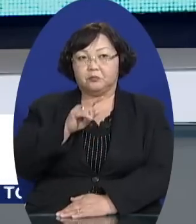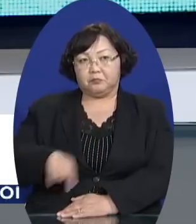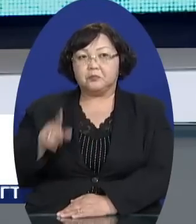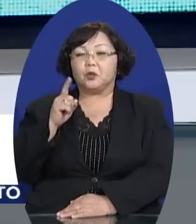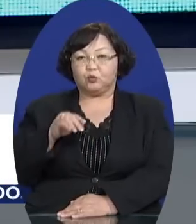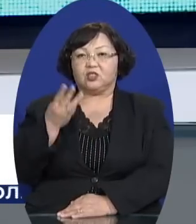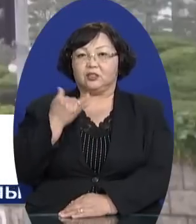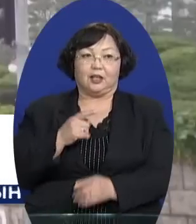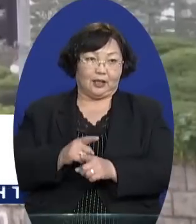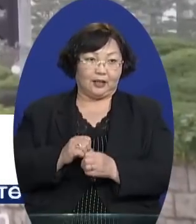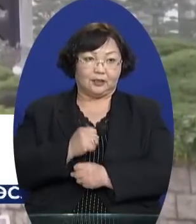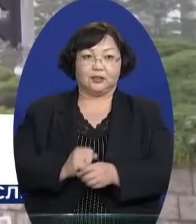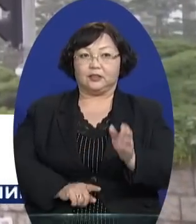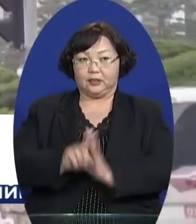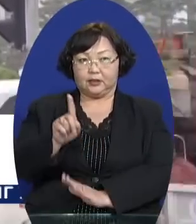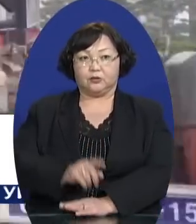байна.